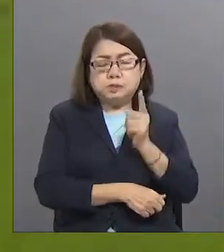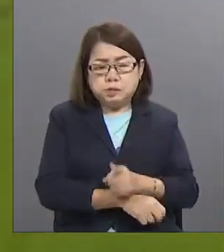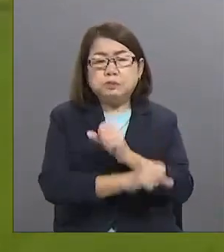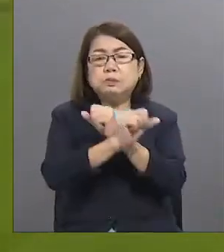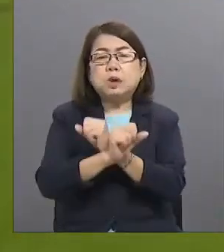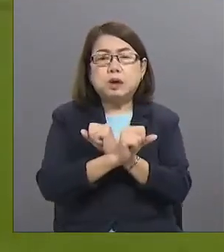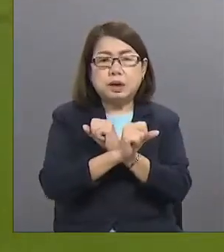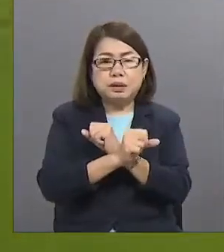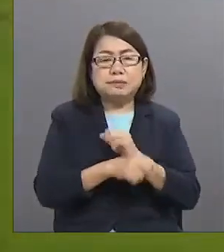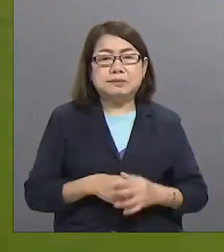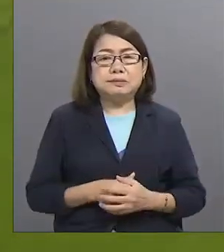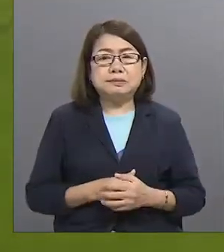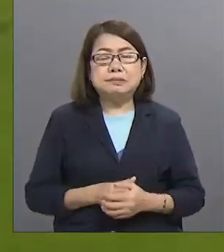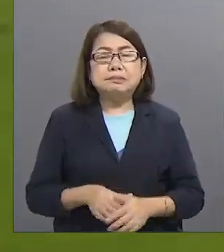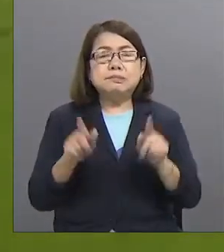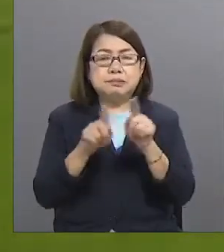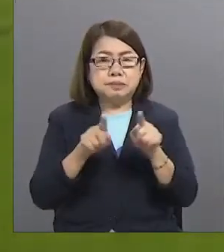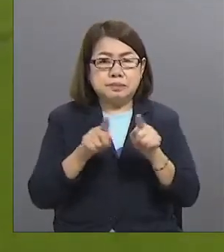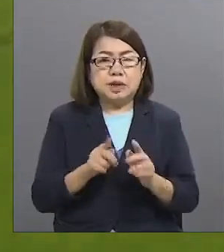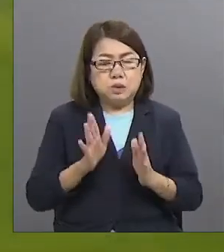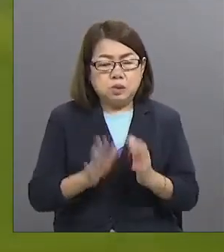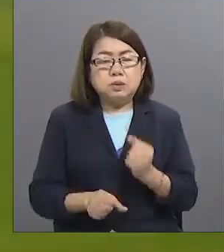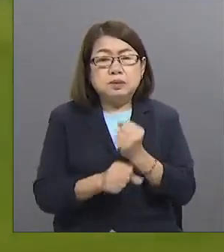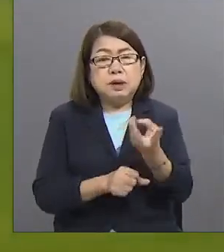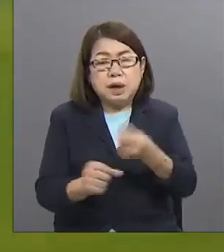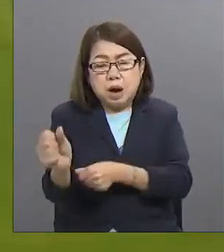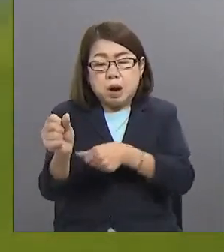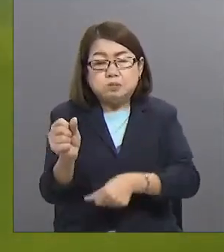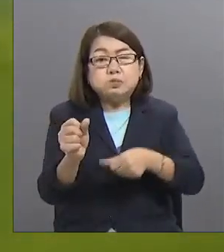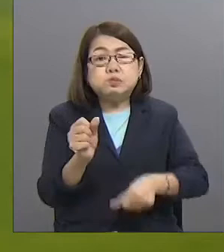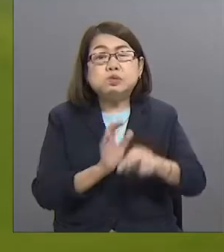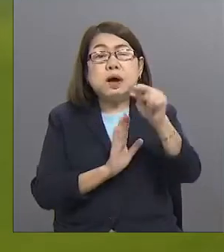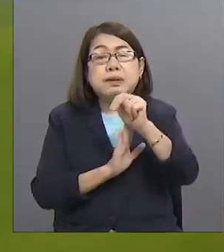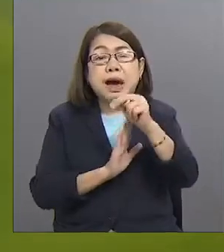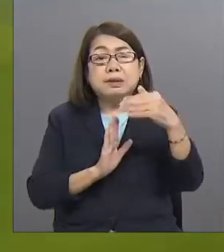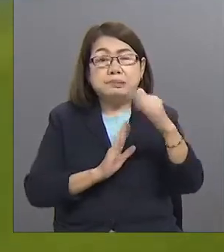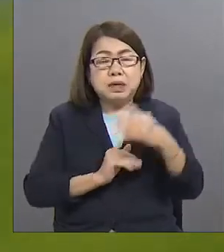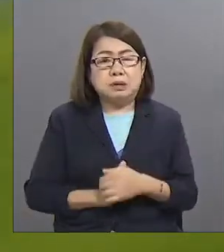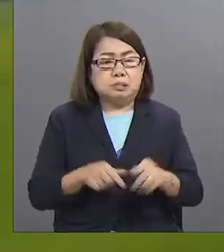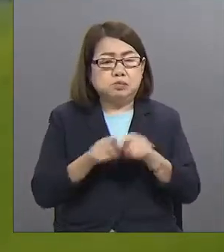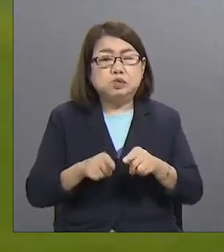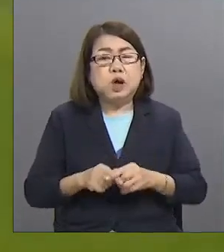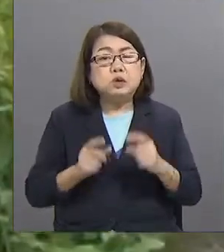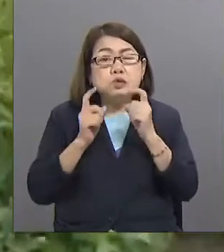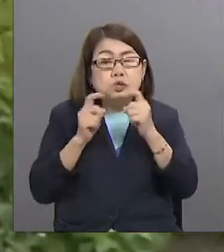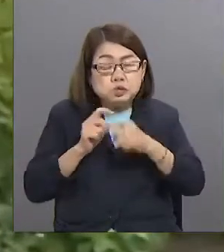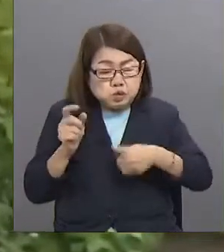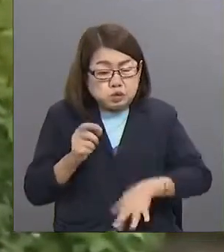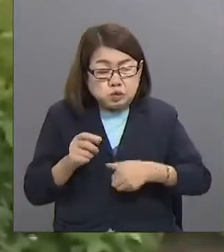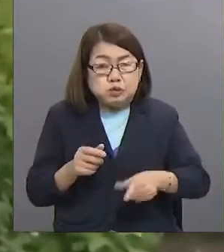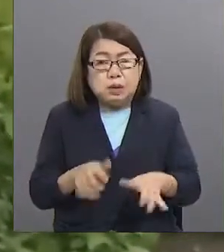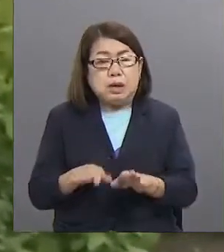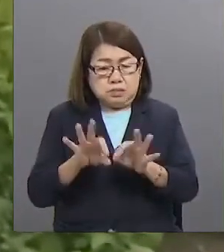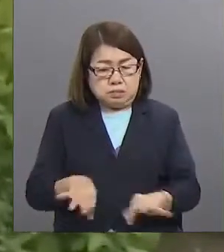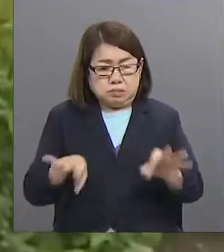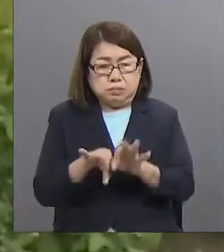ค ไม่ต่างจากชาวนาในจังหวัดน่านที่ต่างกังวลกับการแพร่ระบาดของโรคฉี่หนูโดยเฉพาะโดยหากจะต้องเดินลงไปนา